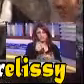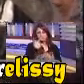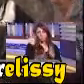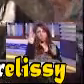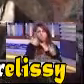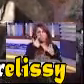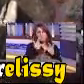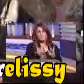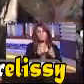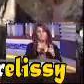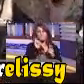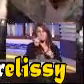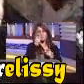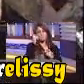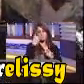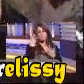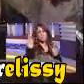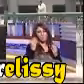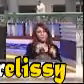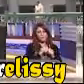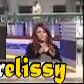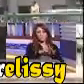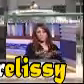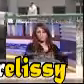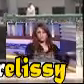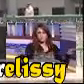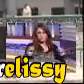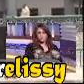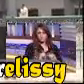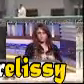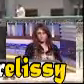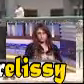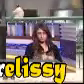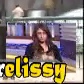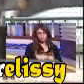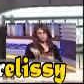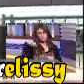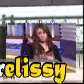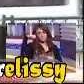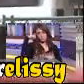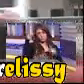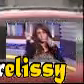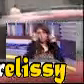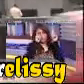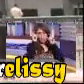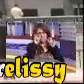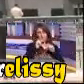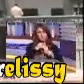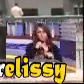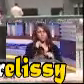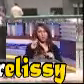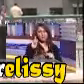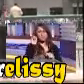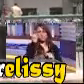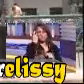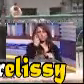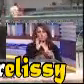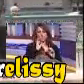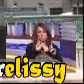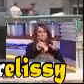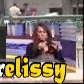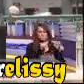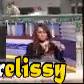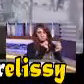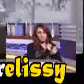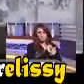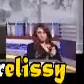رب يعني تبقى دي ام الدنيا فعلا. من جهتها اعلنت مديرية امن الدقهلية عن القاء القبض على افراد